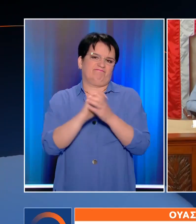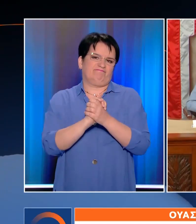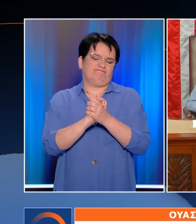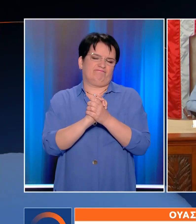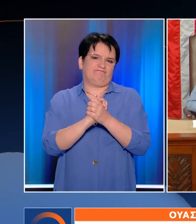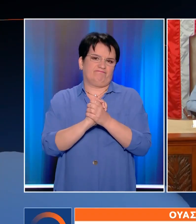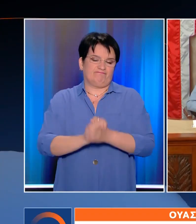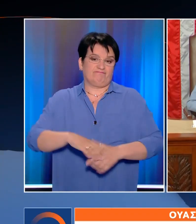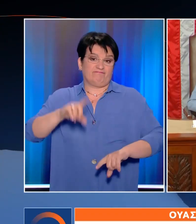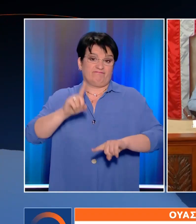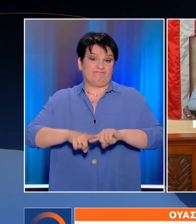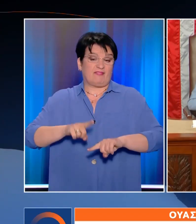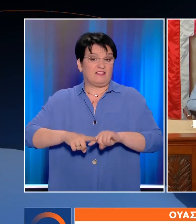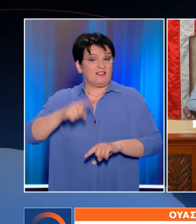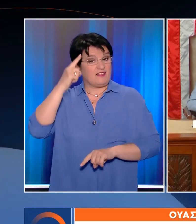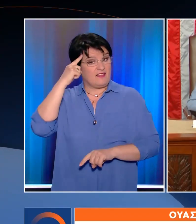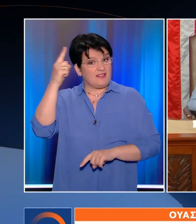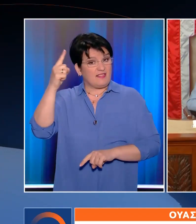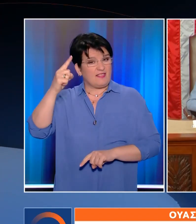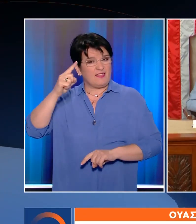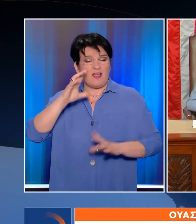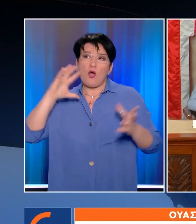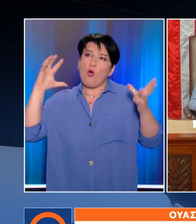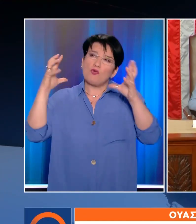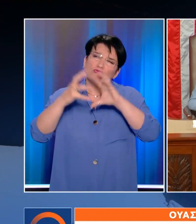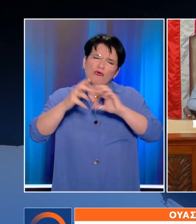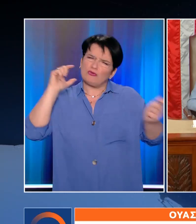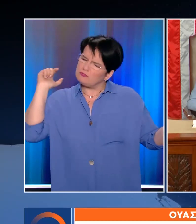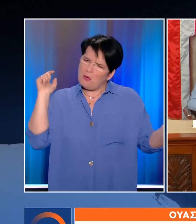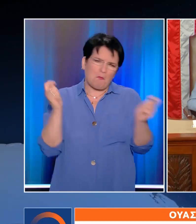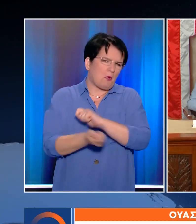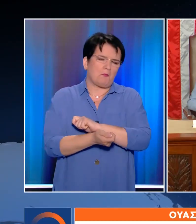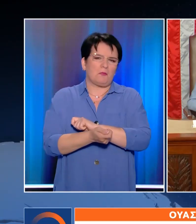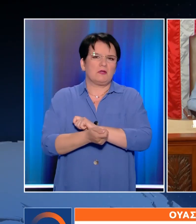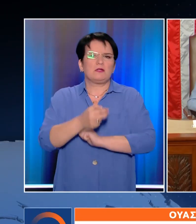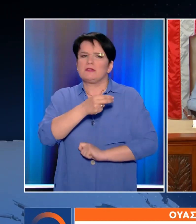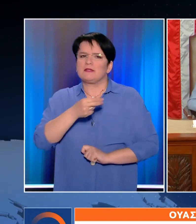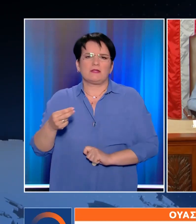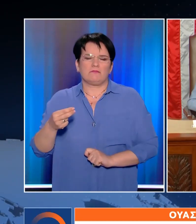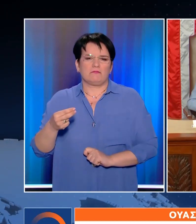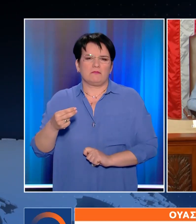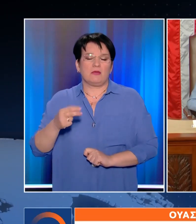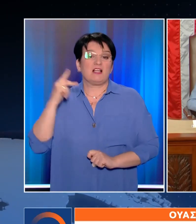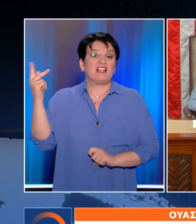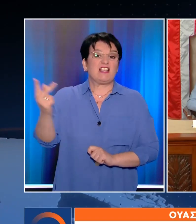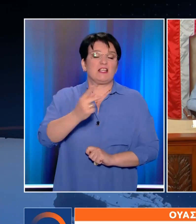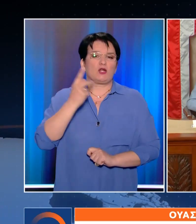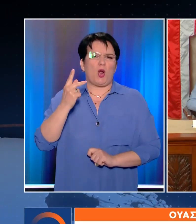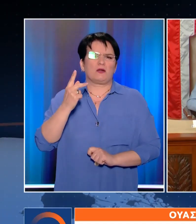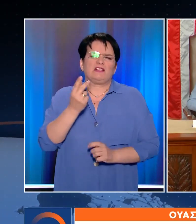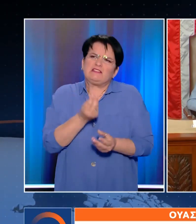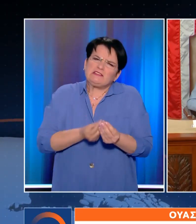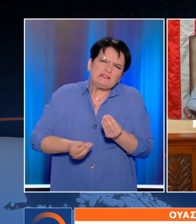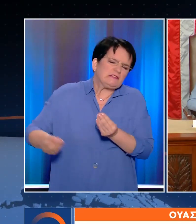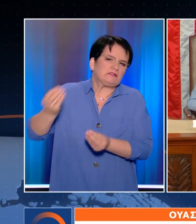που είναι η ελληνική ιδέα που άλλαξε διαπαντός τον κόσμο, ότι δηλαδή οι κοινωνίες δουλεύουν